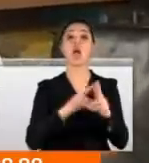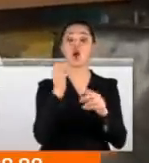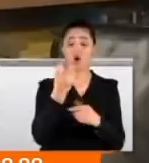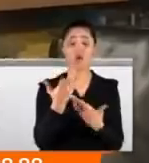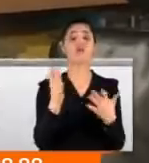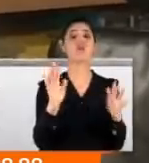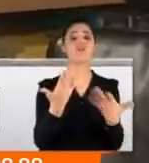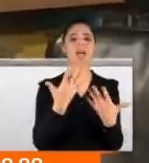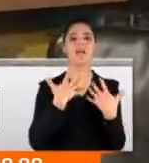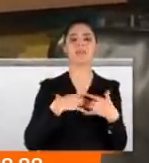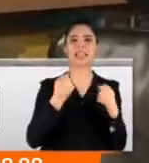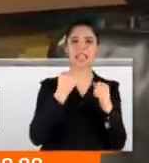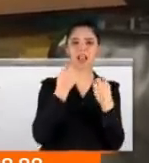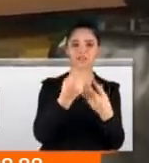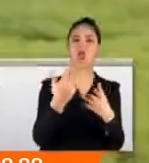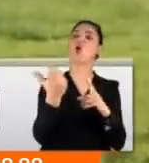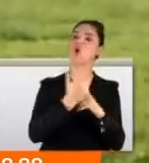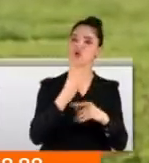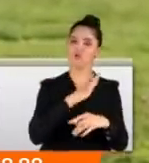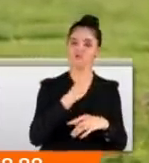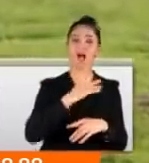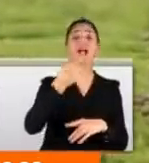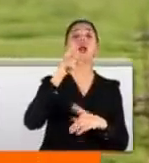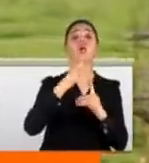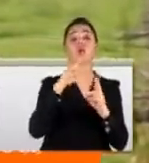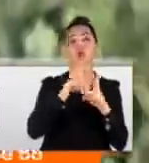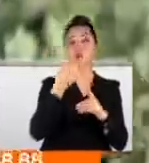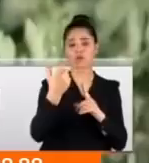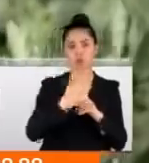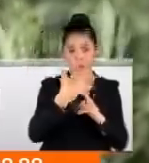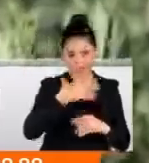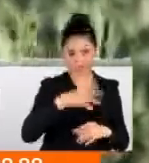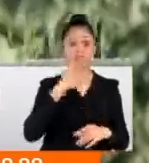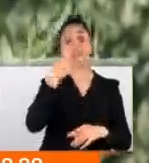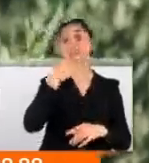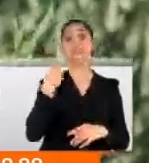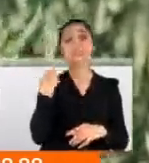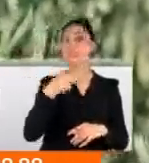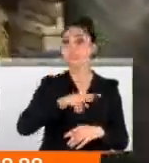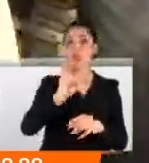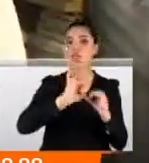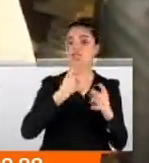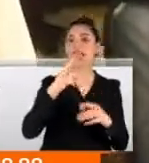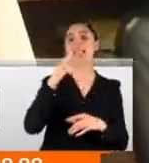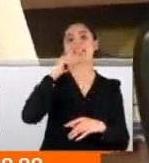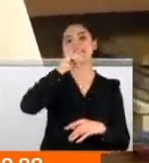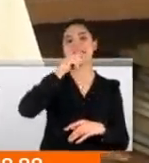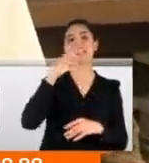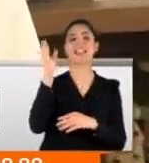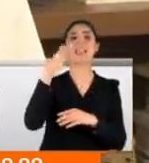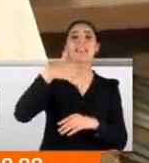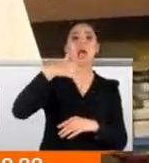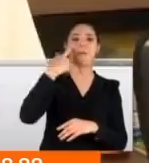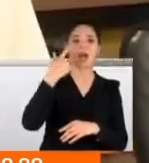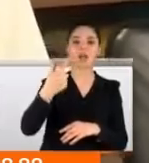Koronavirüsten de antiviral etkisinden dolayı son derece koruyucudur. Koronadan korunmak isteyenlerin yeni yöntemi zeytin yaprağı. Zeytin yaprağını İbn